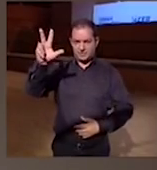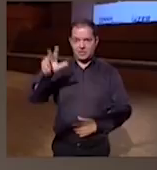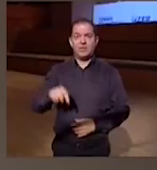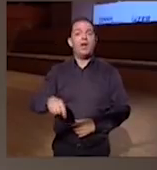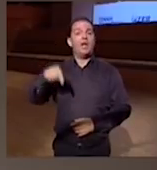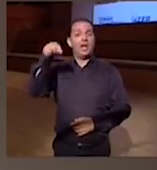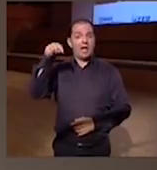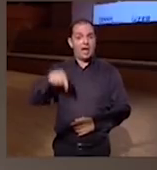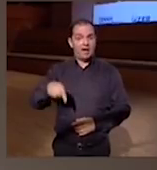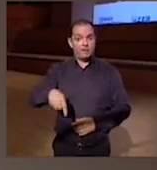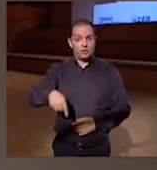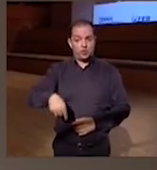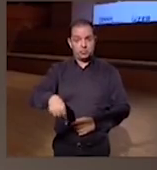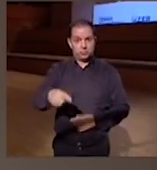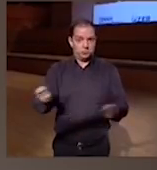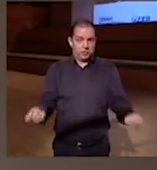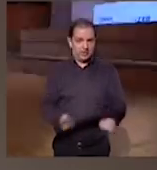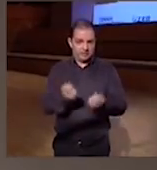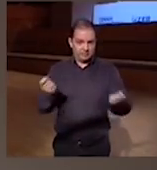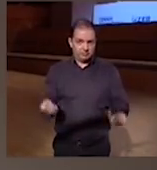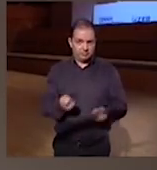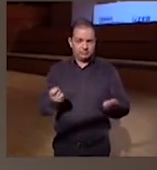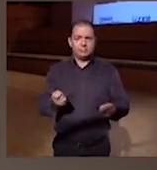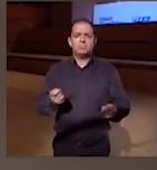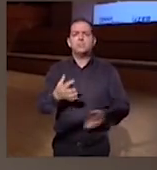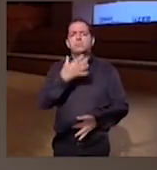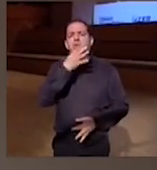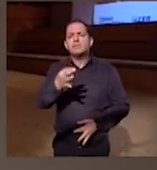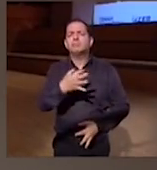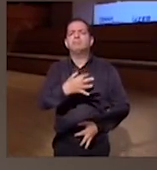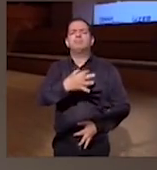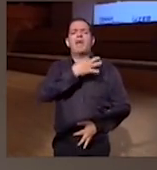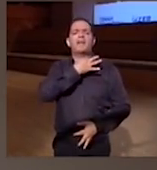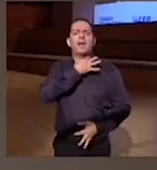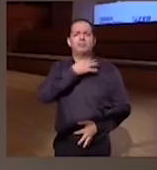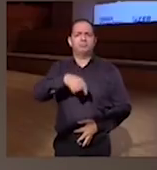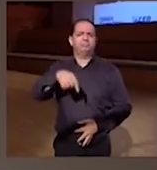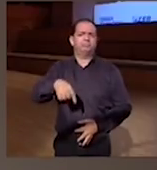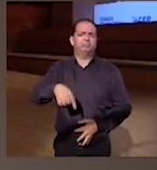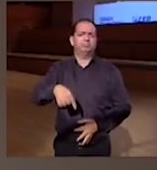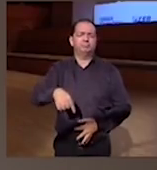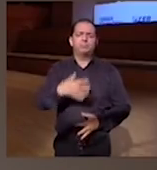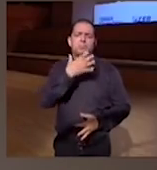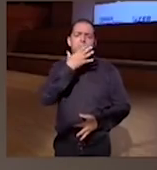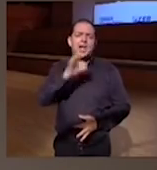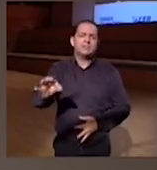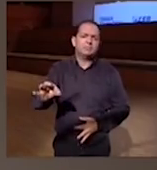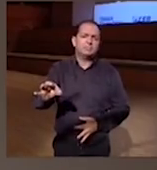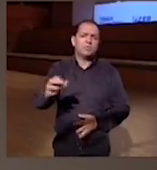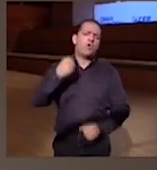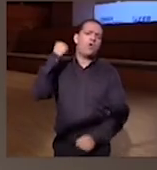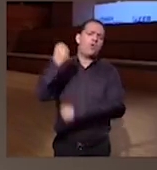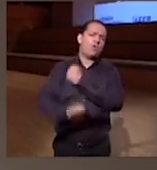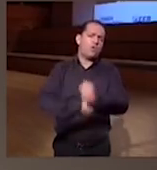για το τελευταίο που διεξάγεται υπό τις έκτακτες συνθήκες που επέβαλε η